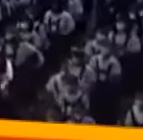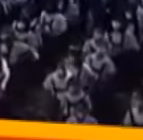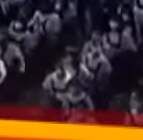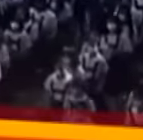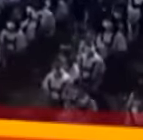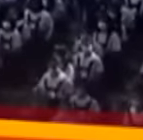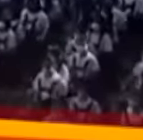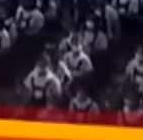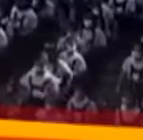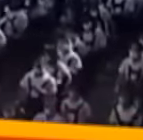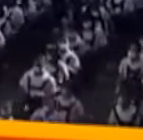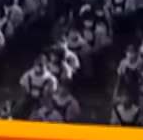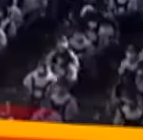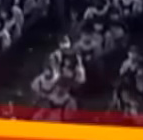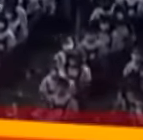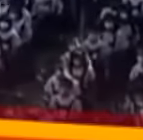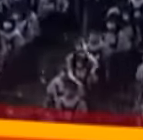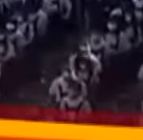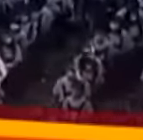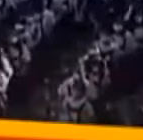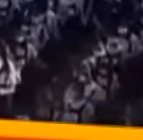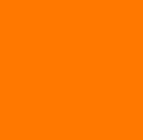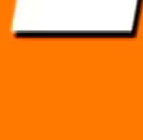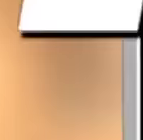kampanya contra violence against women.